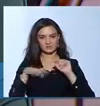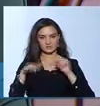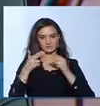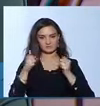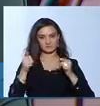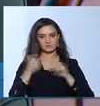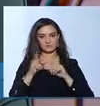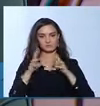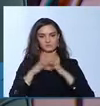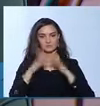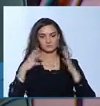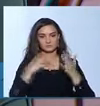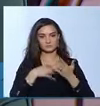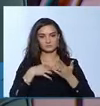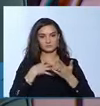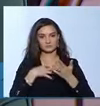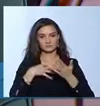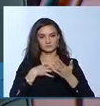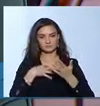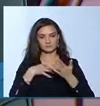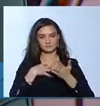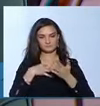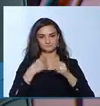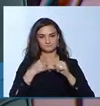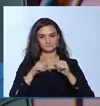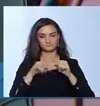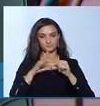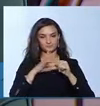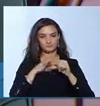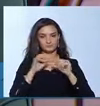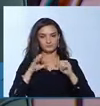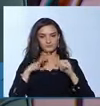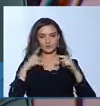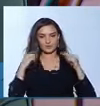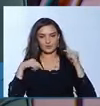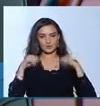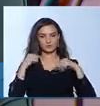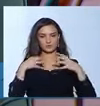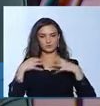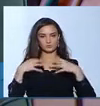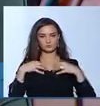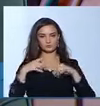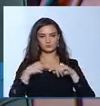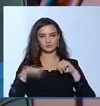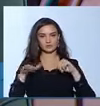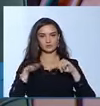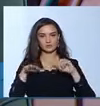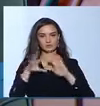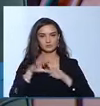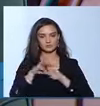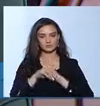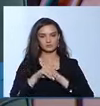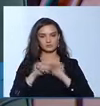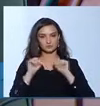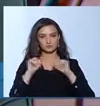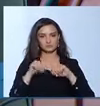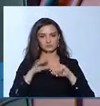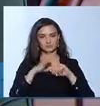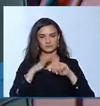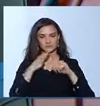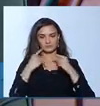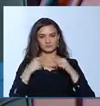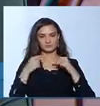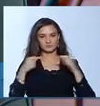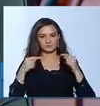უნდა უდიდესი როლი, უდიდესი გავლენა შეიძლება ჰქონდეს ამ ორგანოთა სისტემებზე. გარემოში შეიძლება ვიგულისხმოთ ბევრი